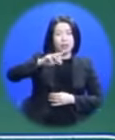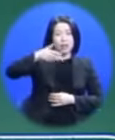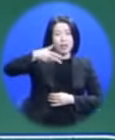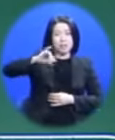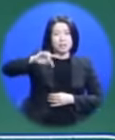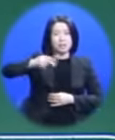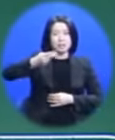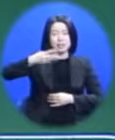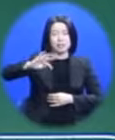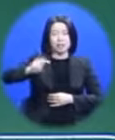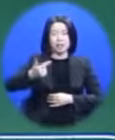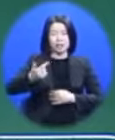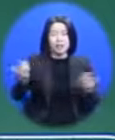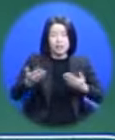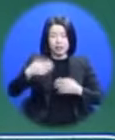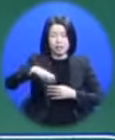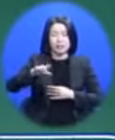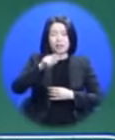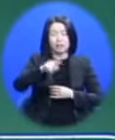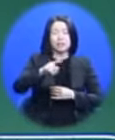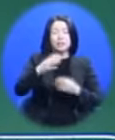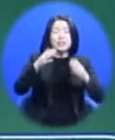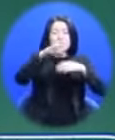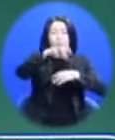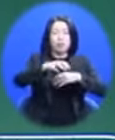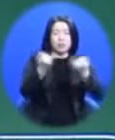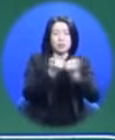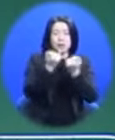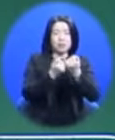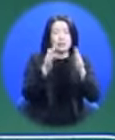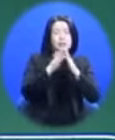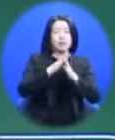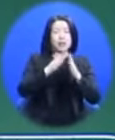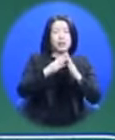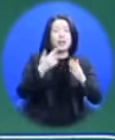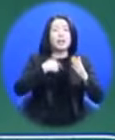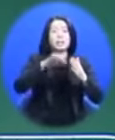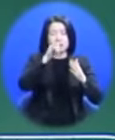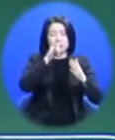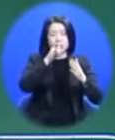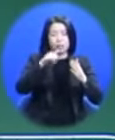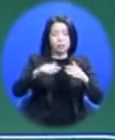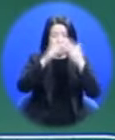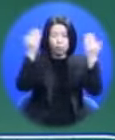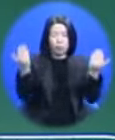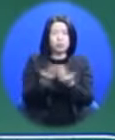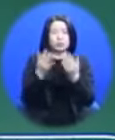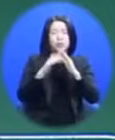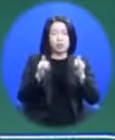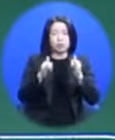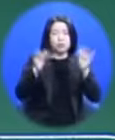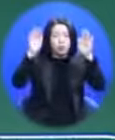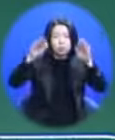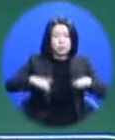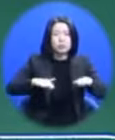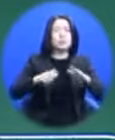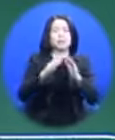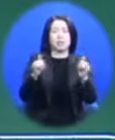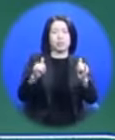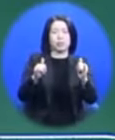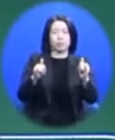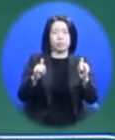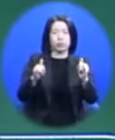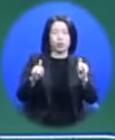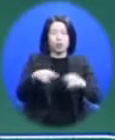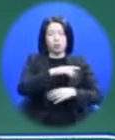현지인 자매 집에 머물렀던 적이 있습니다. 근데 그 자매 외에 온 가족은 다 무슬림이었습니다. 동생들도